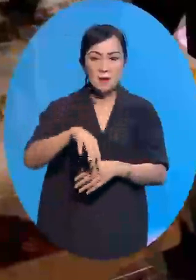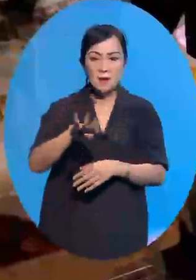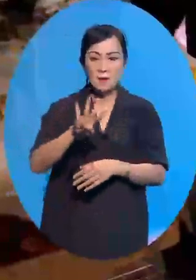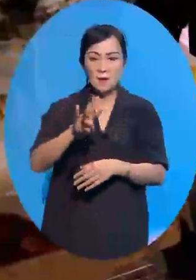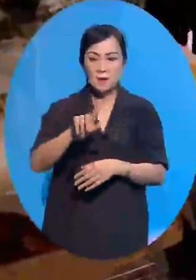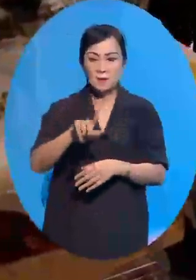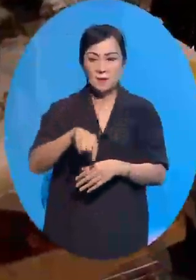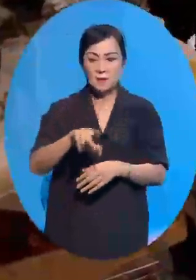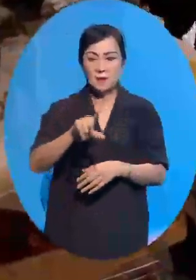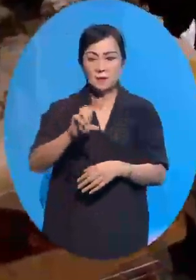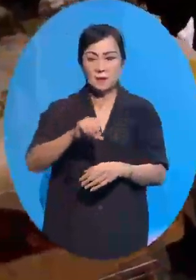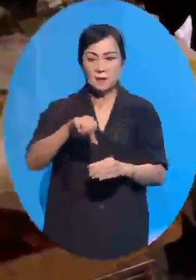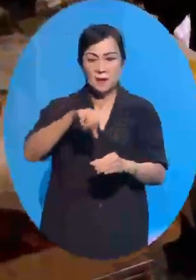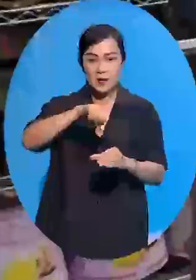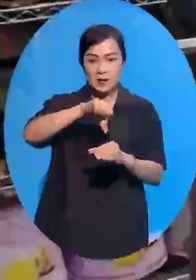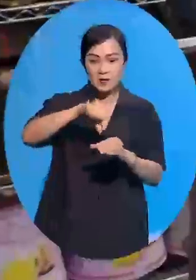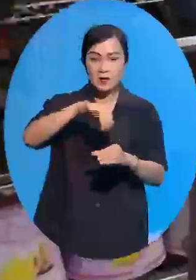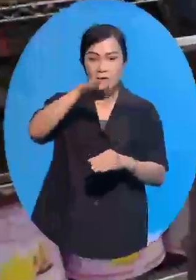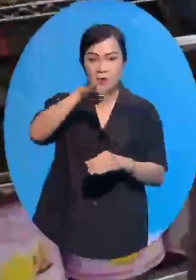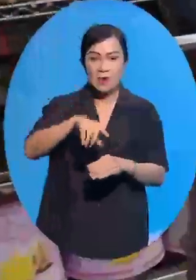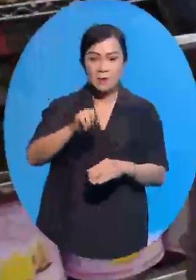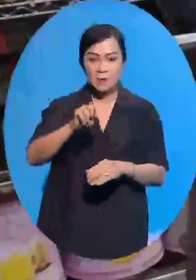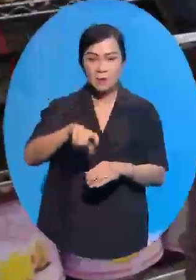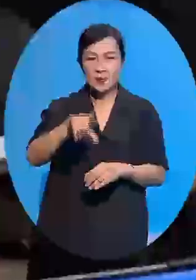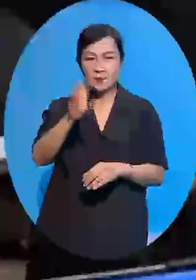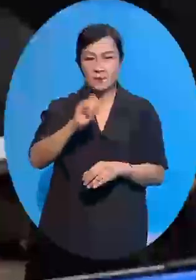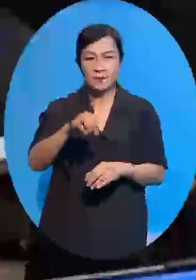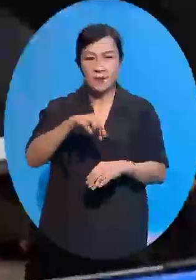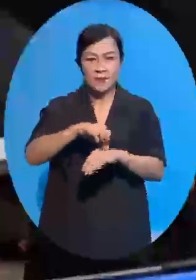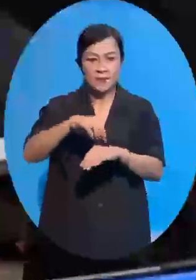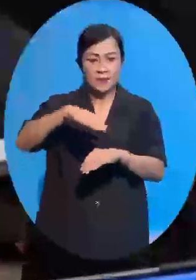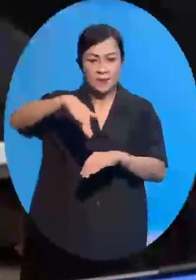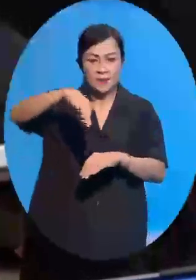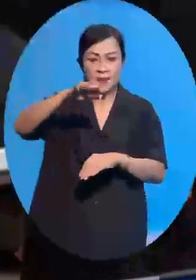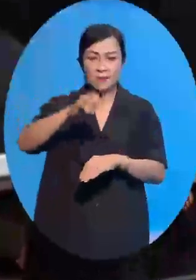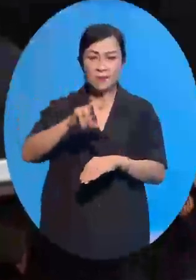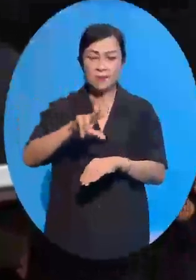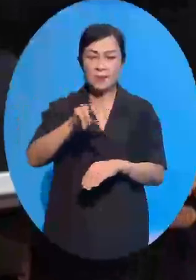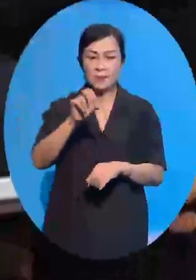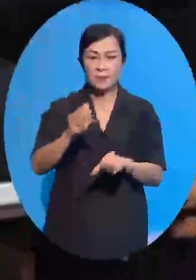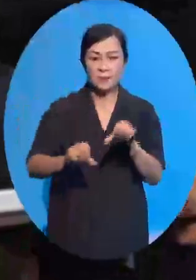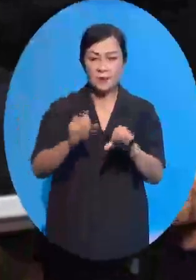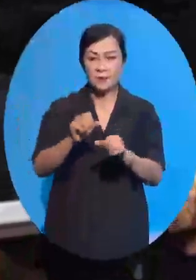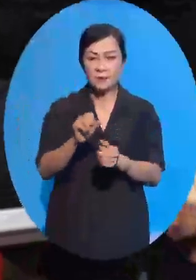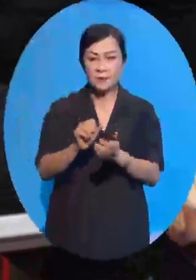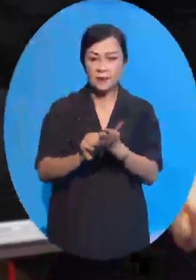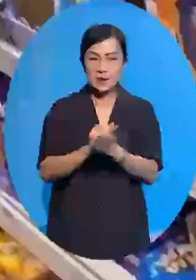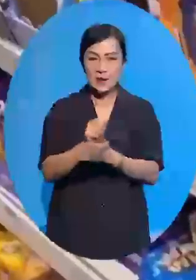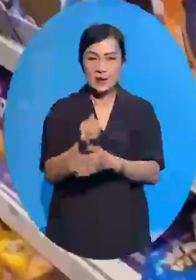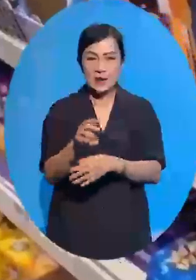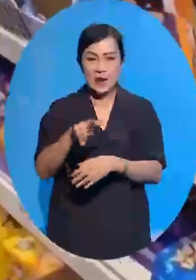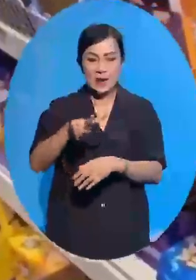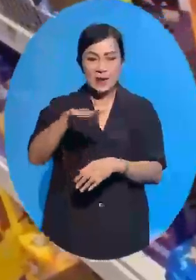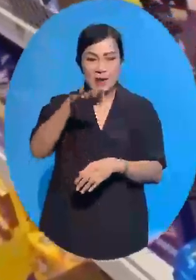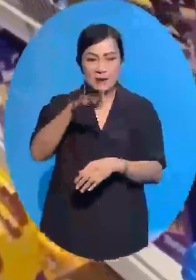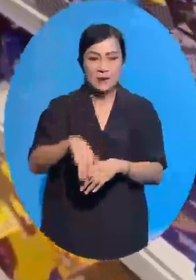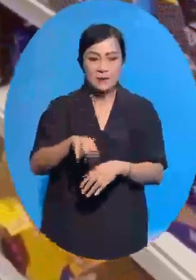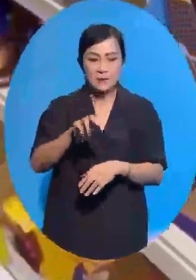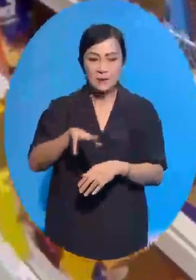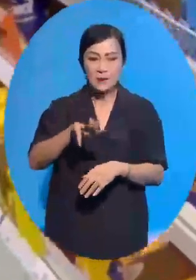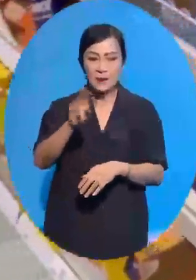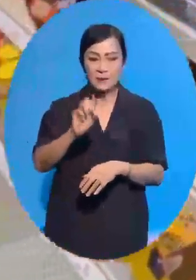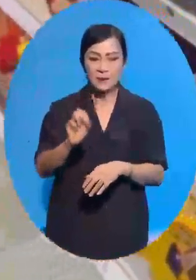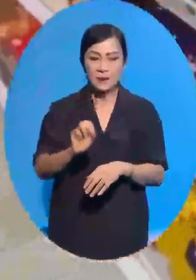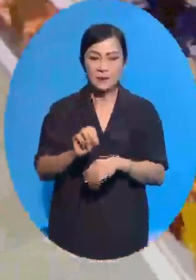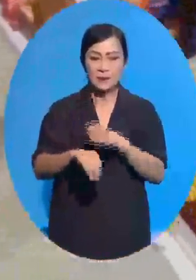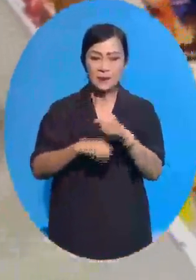47,7%, sữa giảm 10,7%. Riêng giá thịt tăng nhẹ 0,8% so với tháng 2, nhưng vẫn thấp hơn 5,3% so với